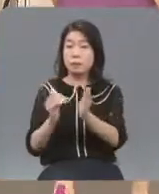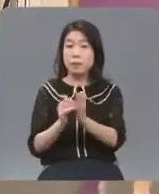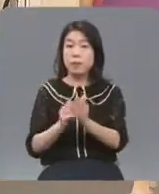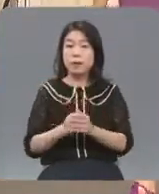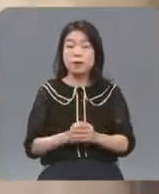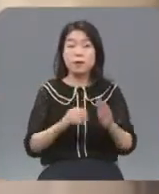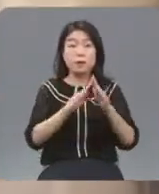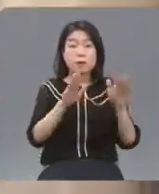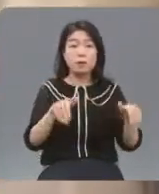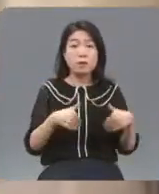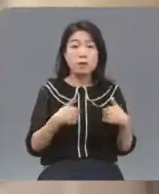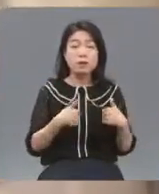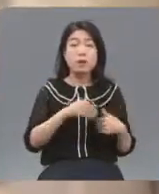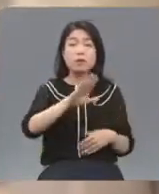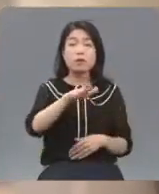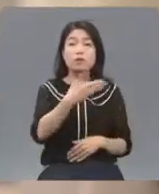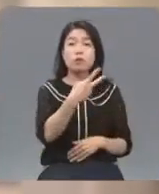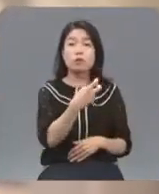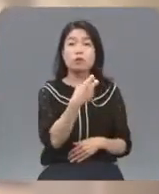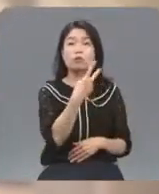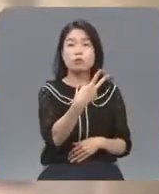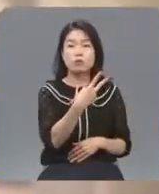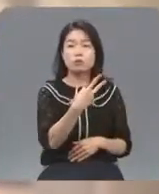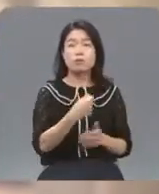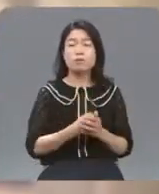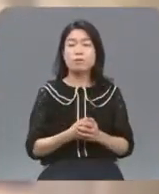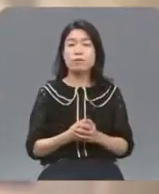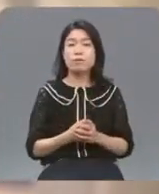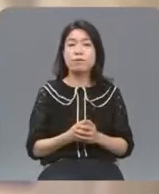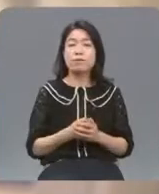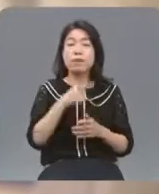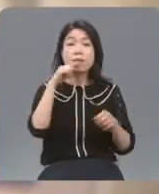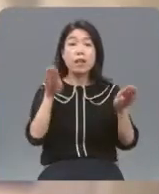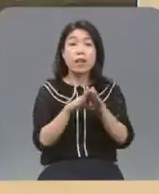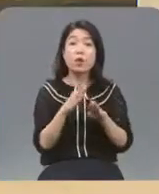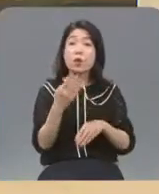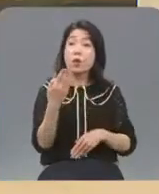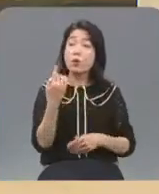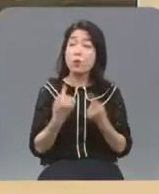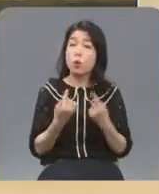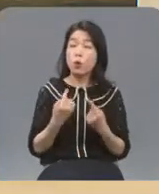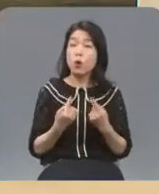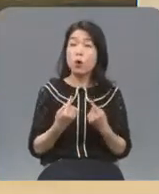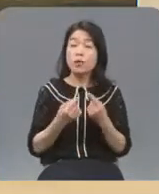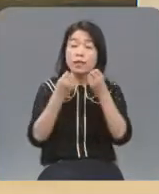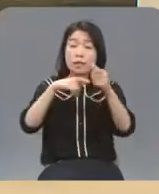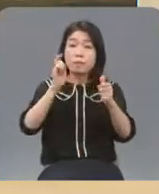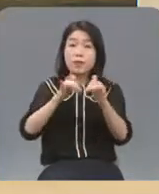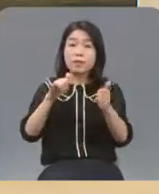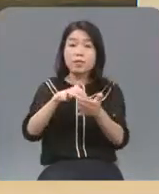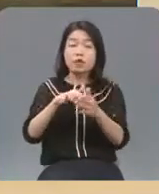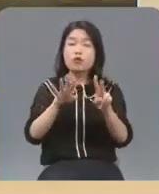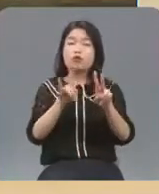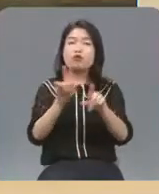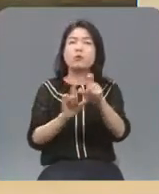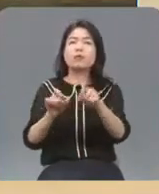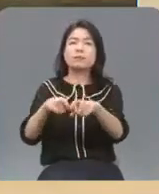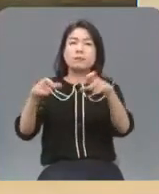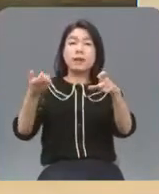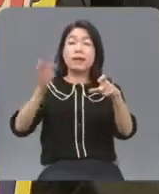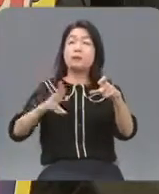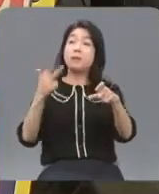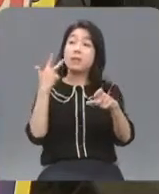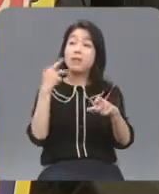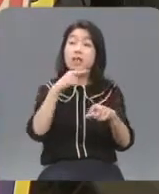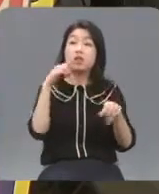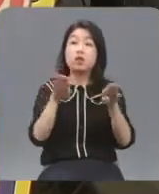받았고 전남은 900 22명 입니다 일요일이었던 전날 보다는 순경 확진 자수가 2배로 늘었지만 지난 쪽